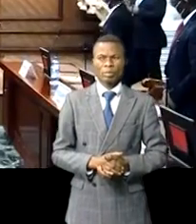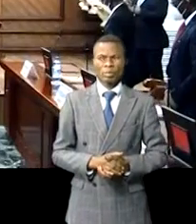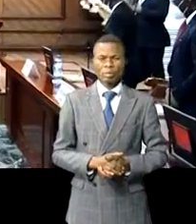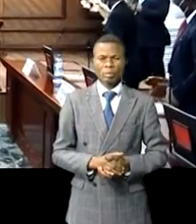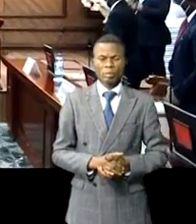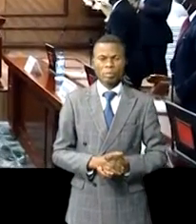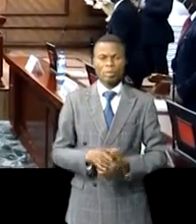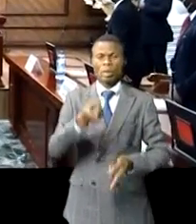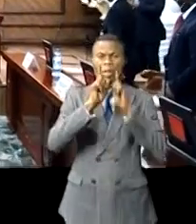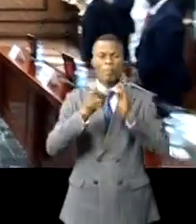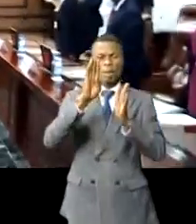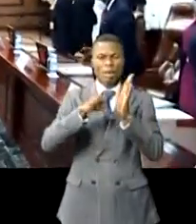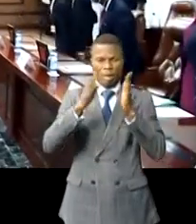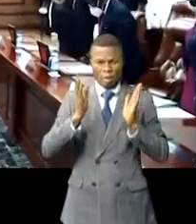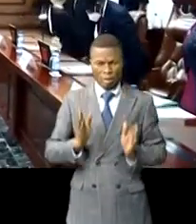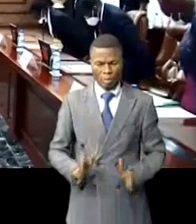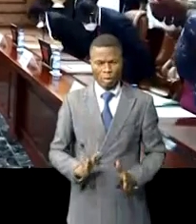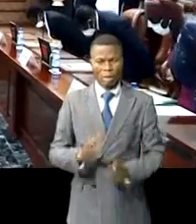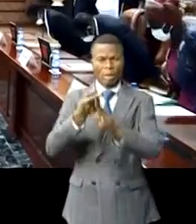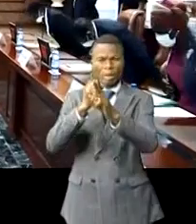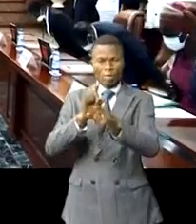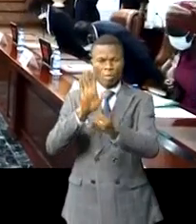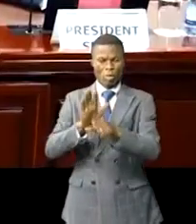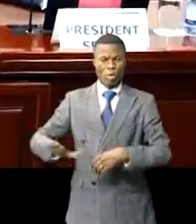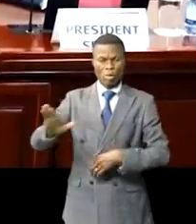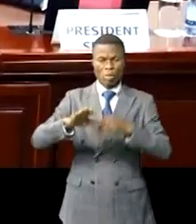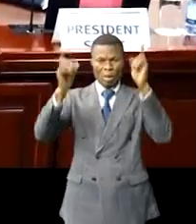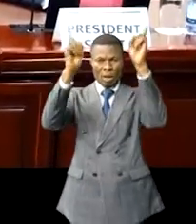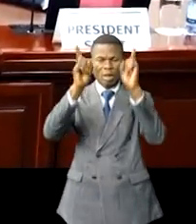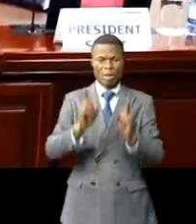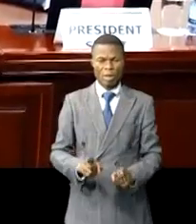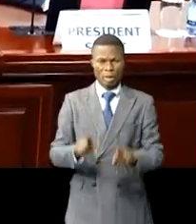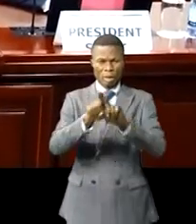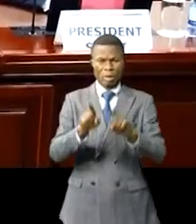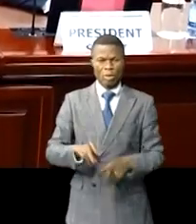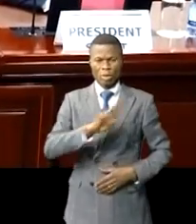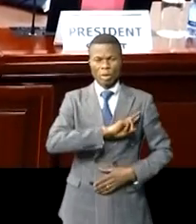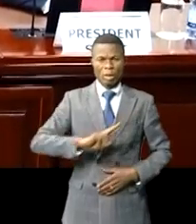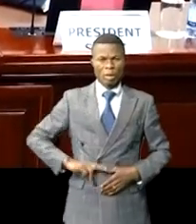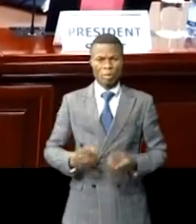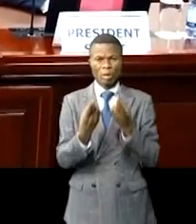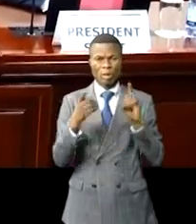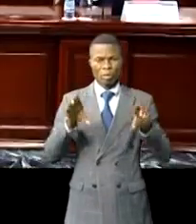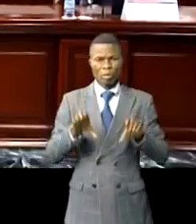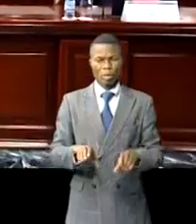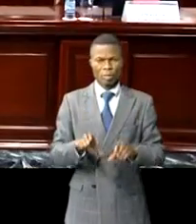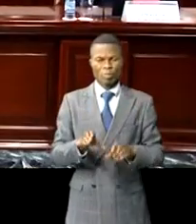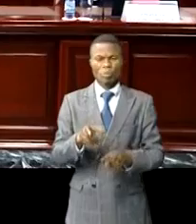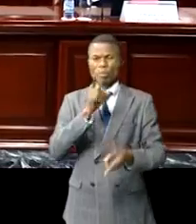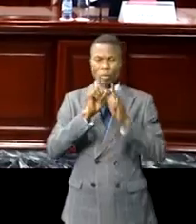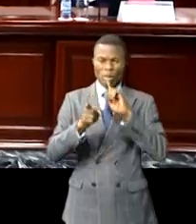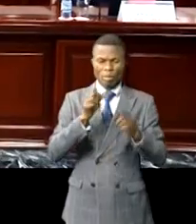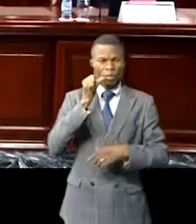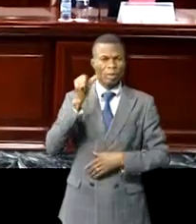Les parlementaires panafricains venus de différents pays du continent et ceux de la République démocratique du Congo ont eu des